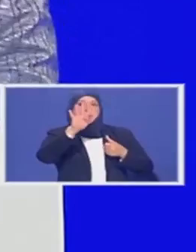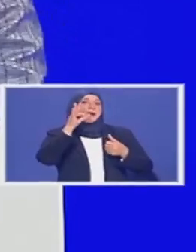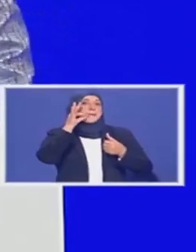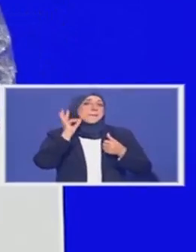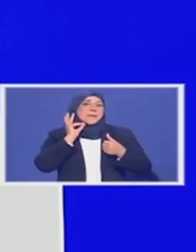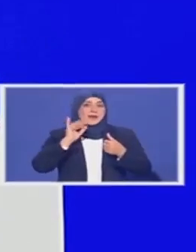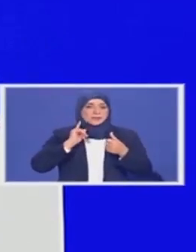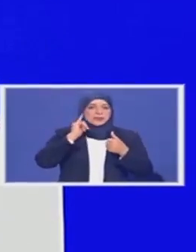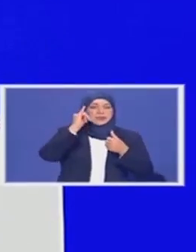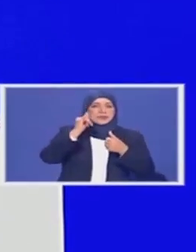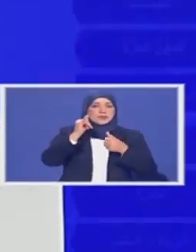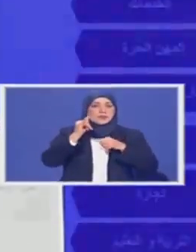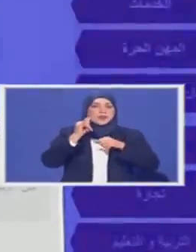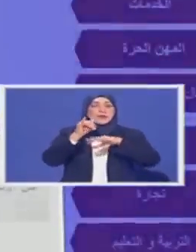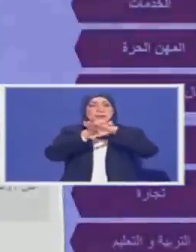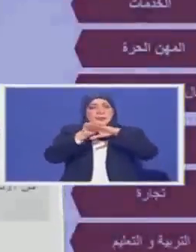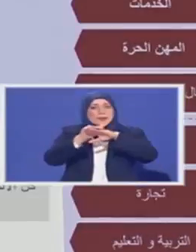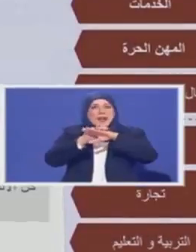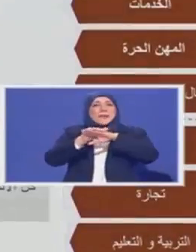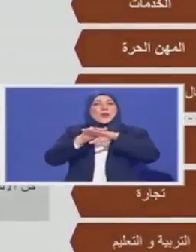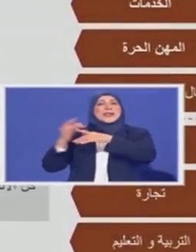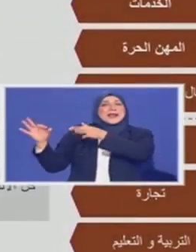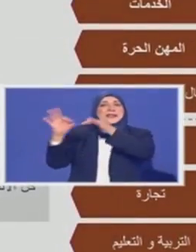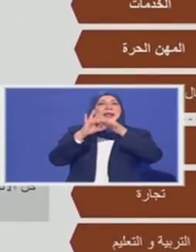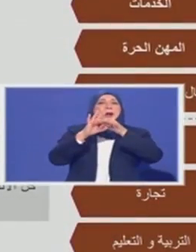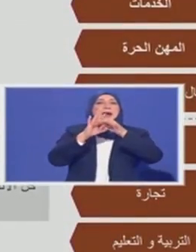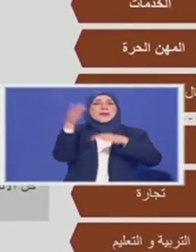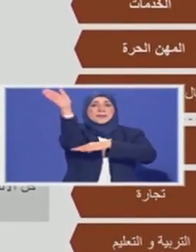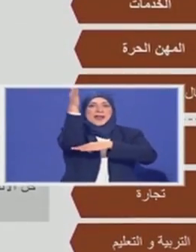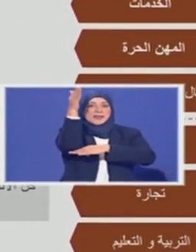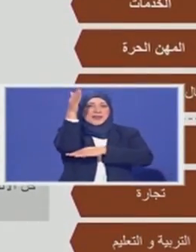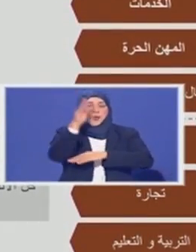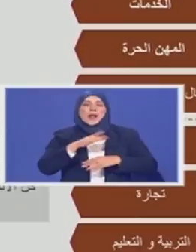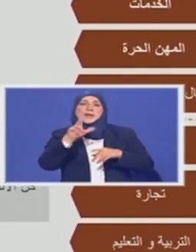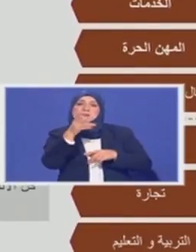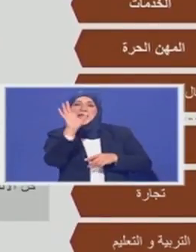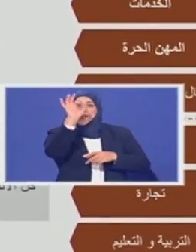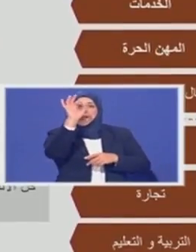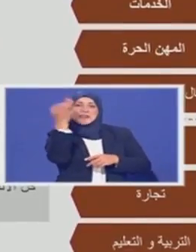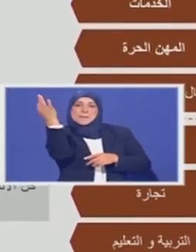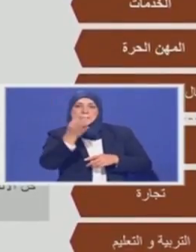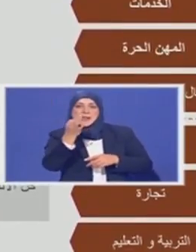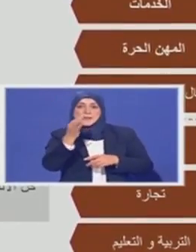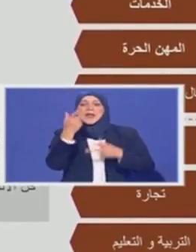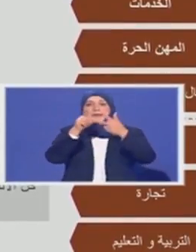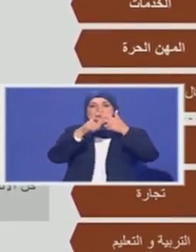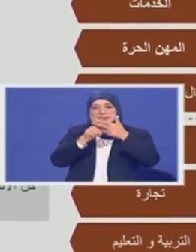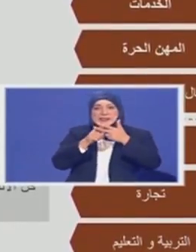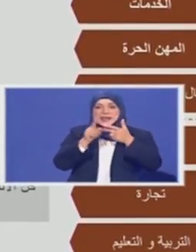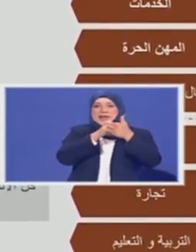الأولى القطاعات من الوظيفة العامة والإدارة بنسبة 50%، الصناعة